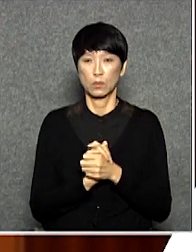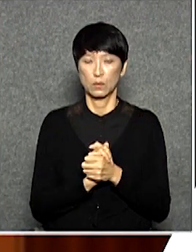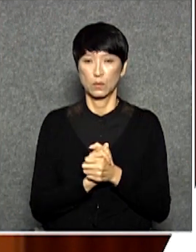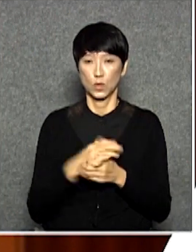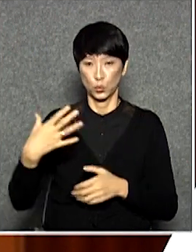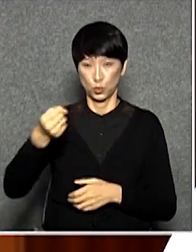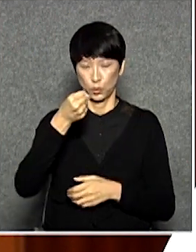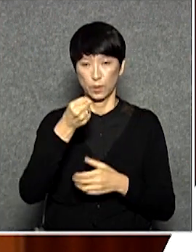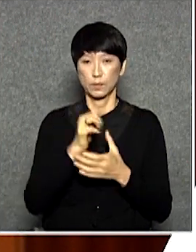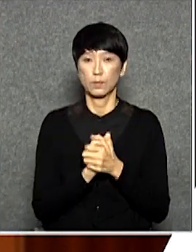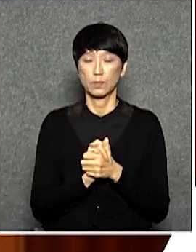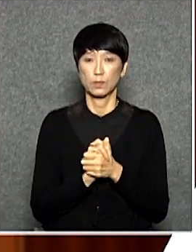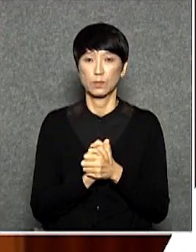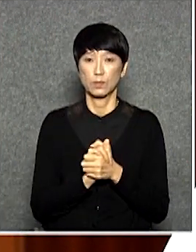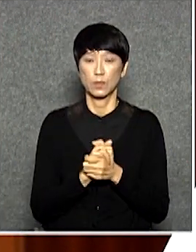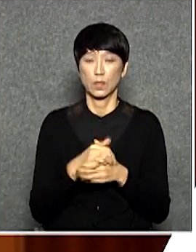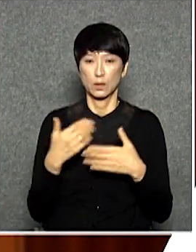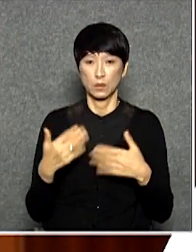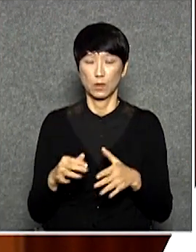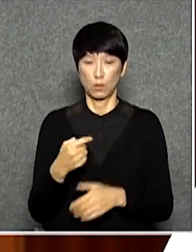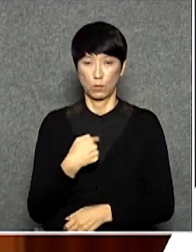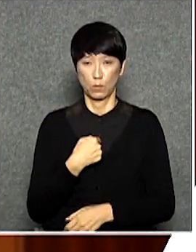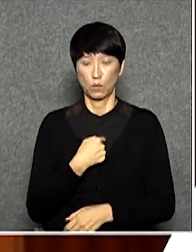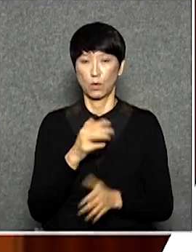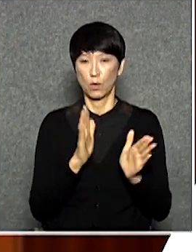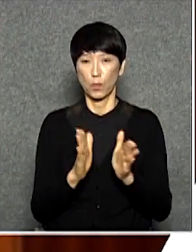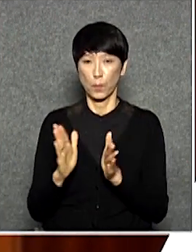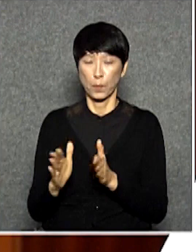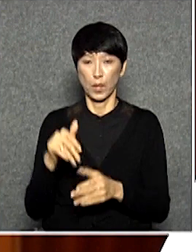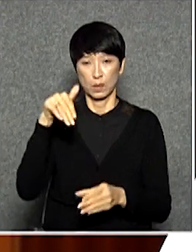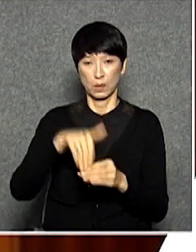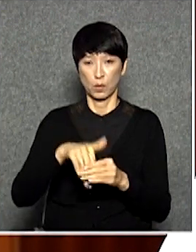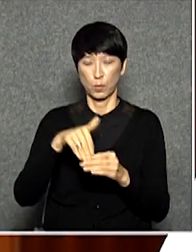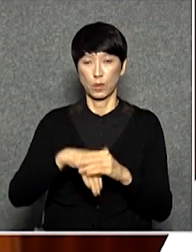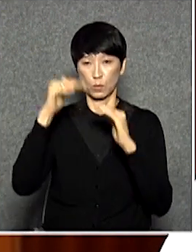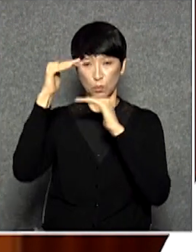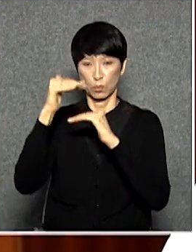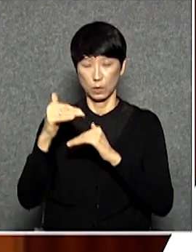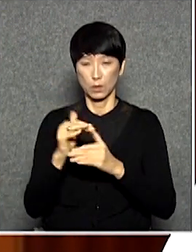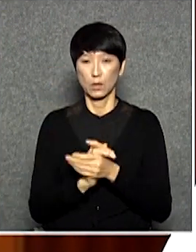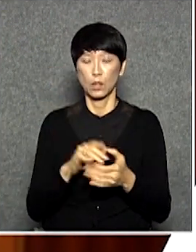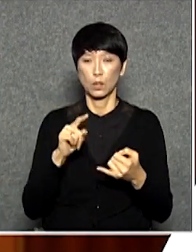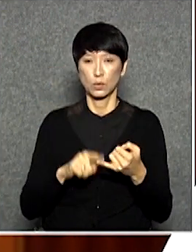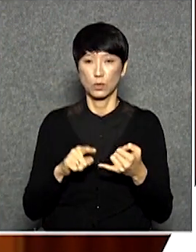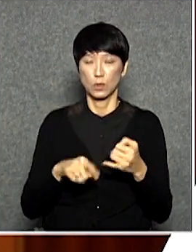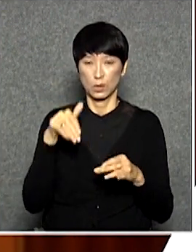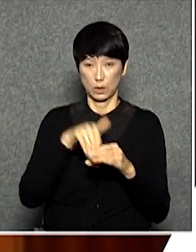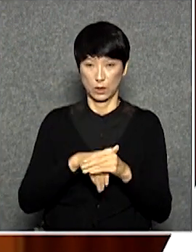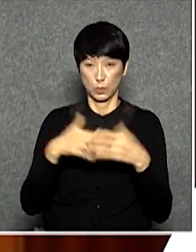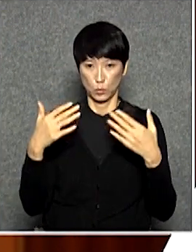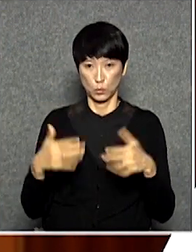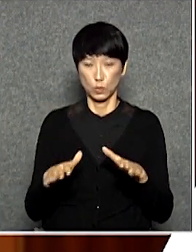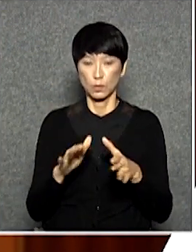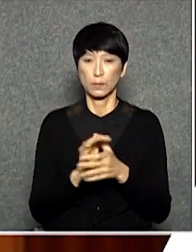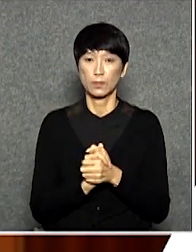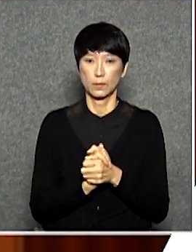席，就只有我就負責呢安排一個的投票的過程，而最後當投票完咗之後咧，就會